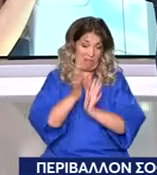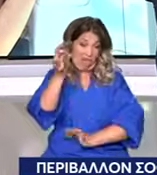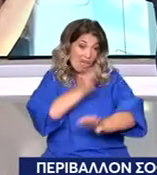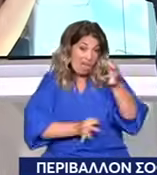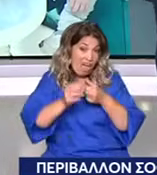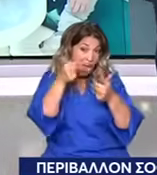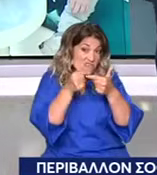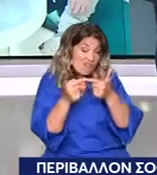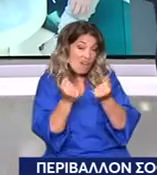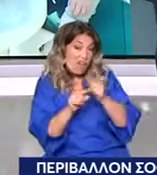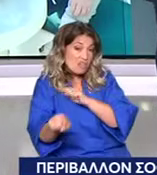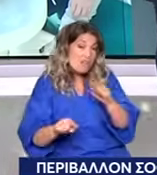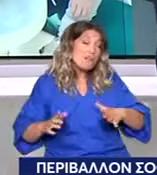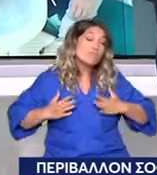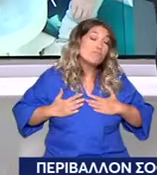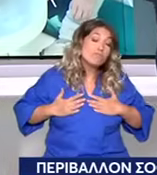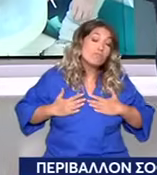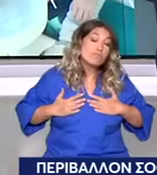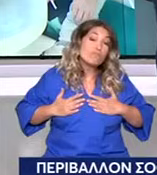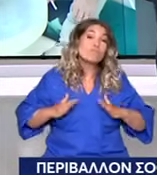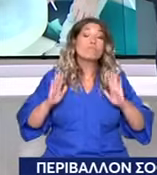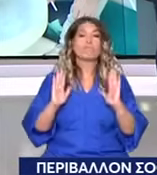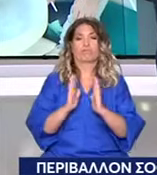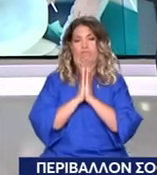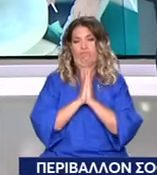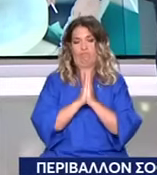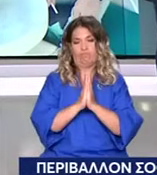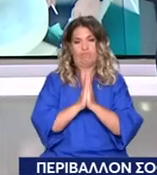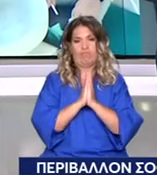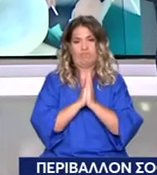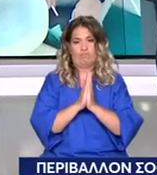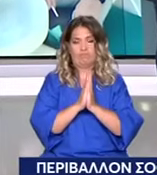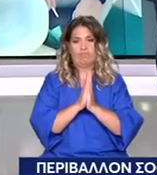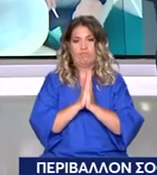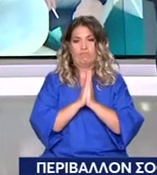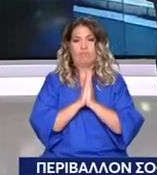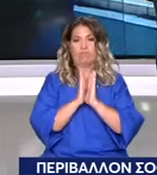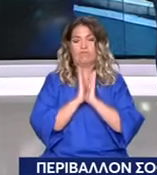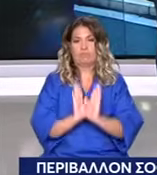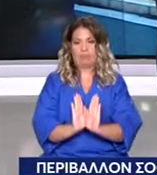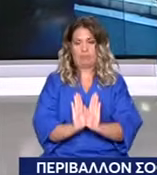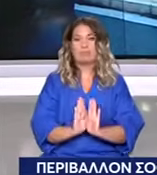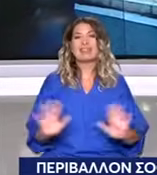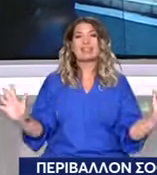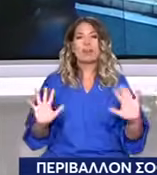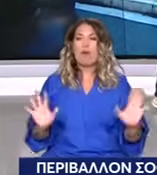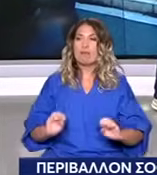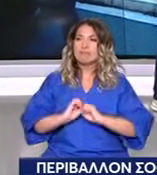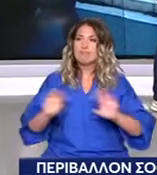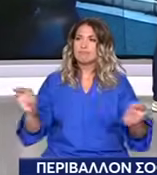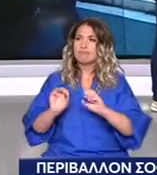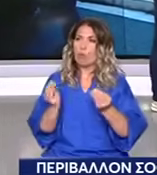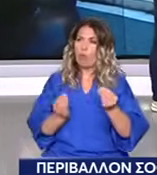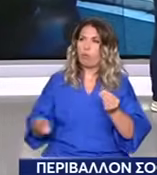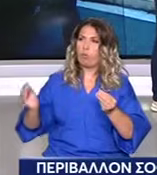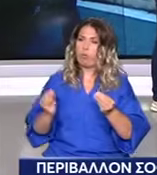εξής. Νομίζω ότι η τηλεόραση πρέπει να ακολουθεί και να καταγράφει τα δεδομένα της πραγματικής ζωής και